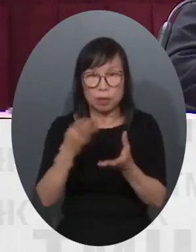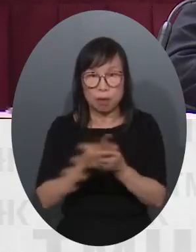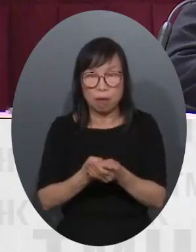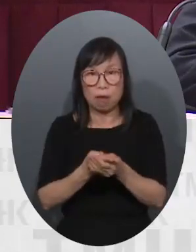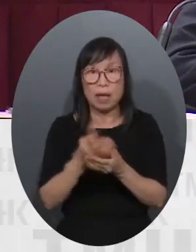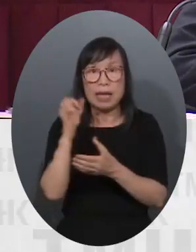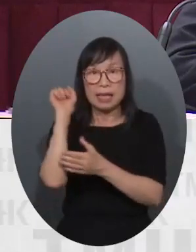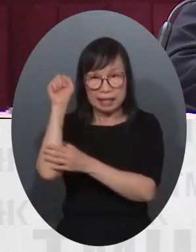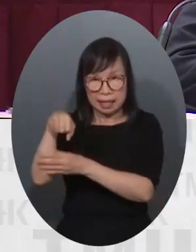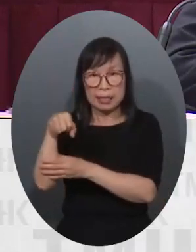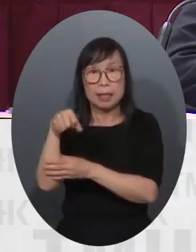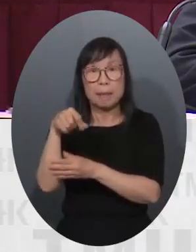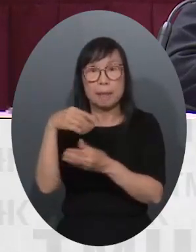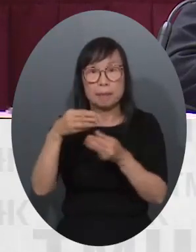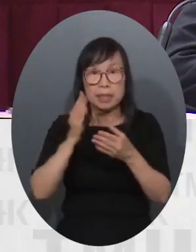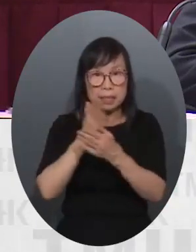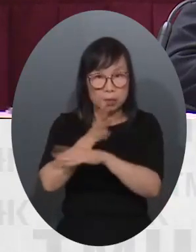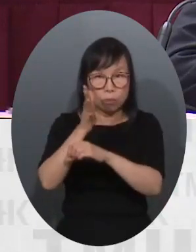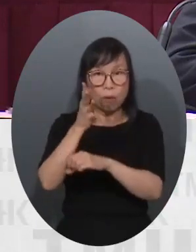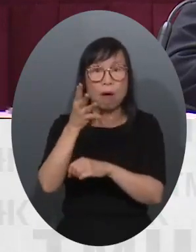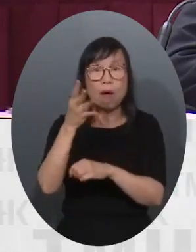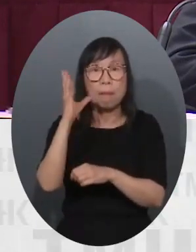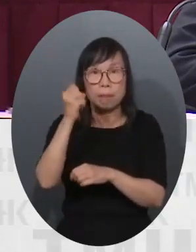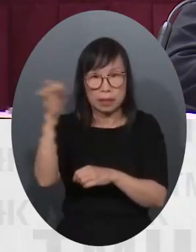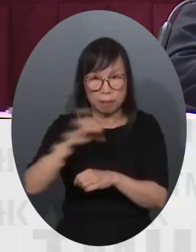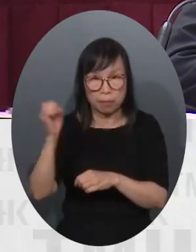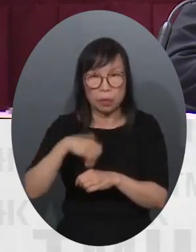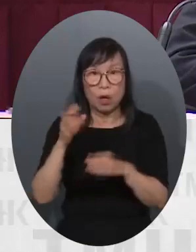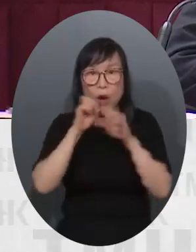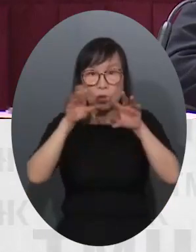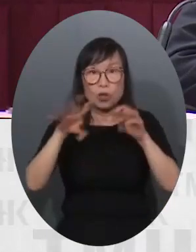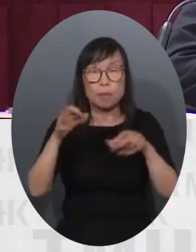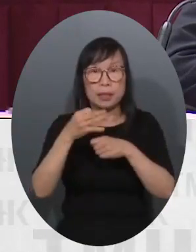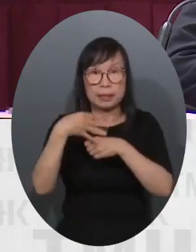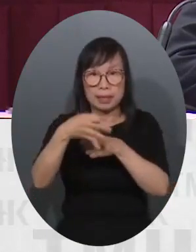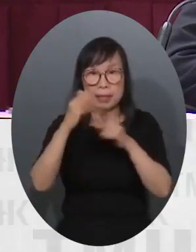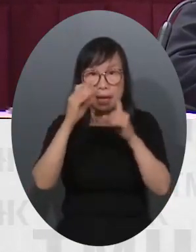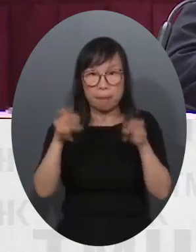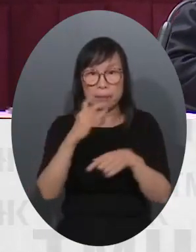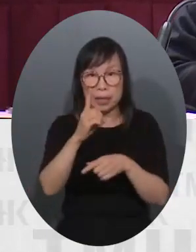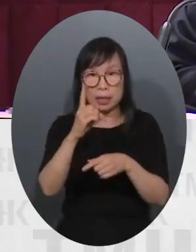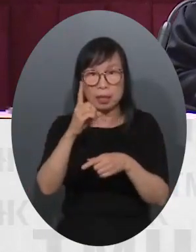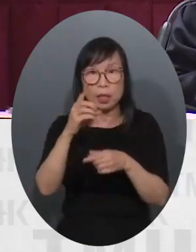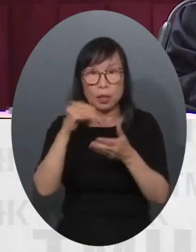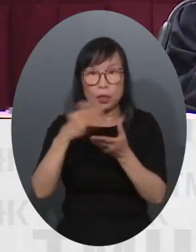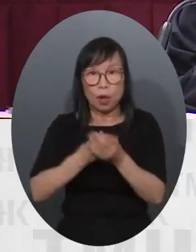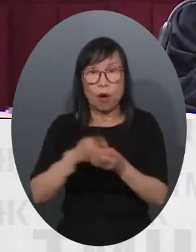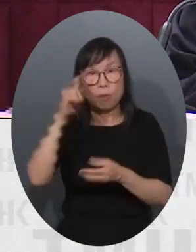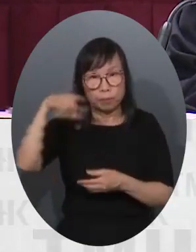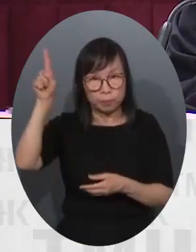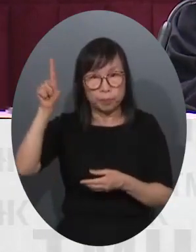得的贊成票超過50%，我宣布第3(d) 號決議案獲得通